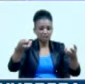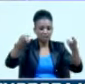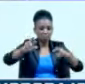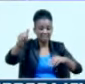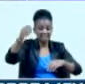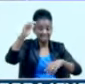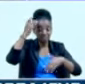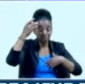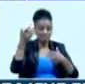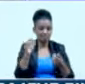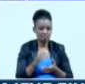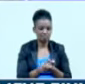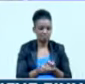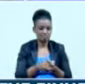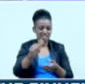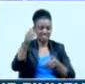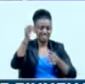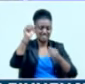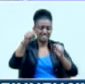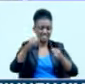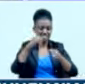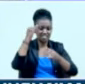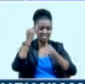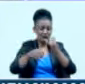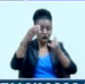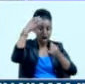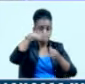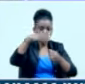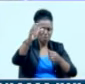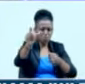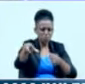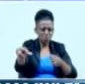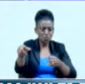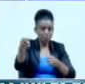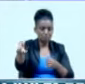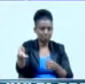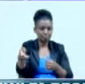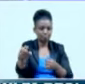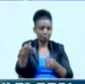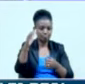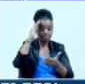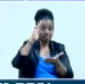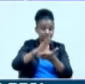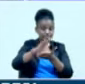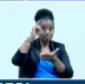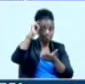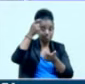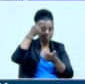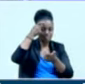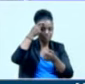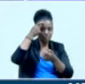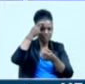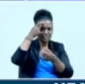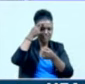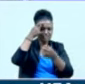ibisubizo burakenewe. Kindi wena narangirizaho n'abaturage. Abaturage bagaragaje ko bizeye leta bayizeye mu